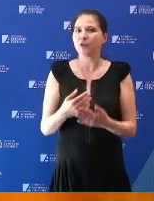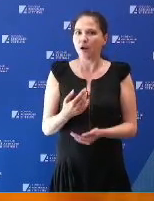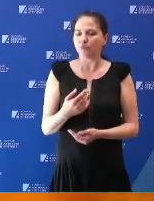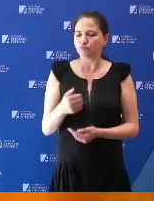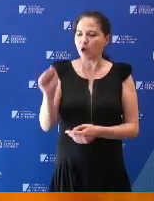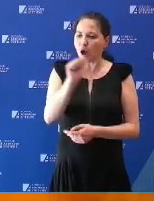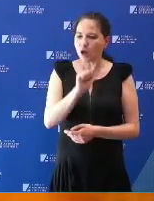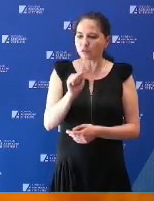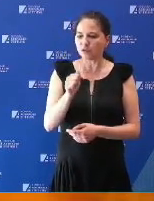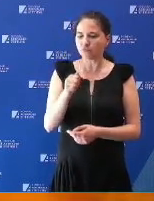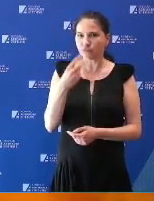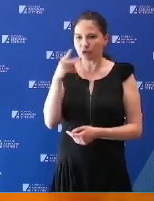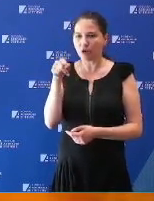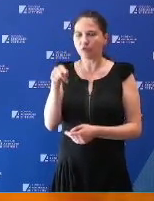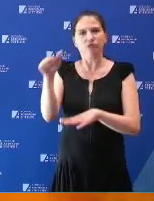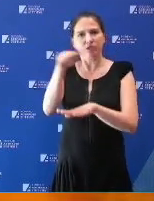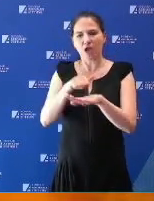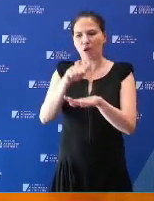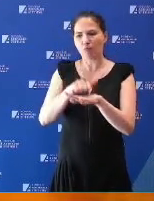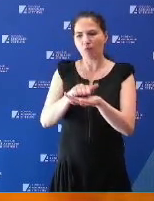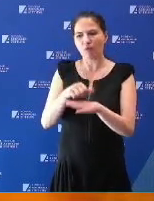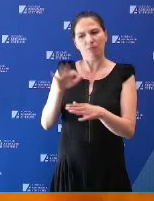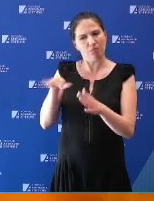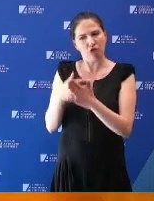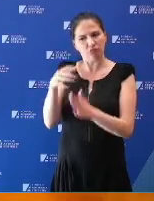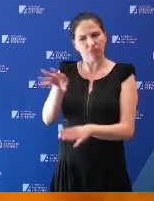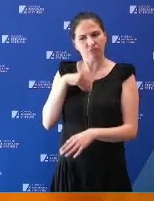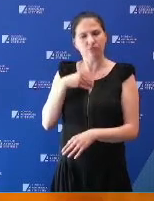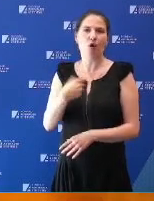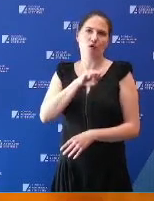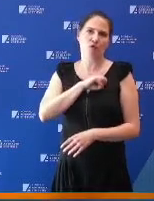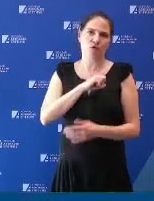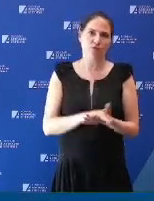insbesondere auch nach Singapur zu gucken, wenn es um Rahmenbedingungen für Innovation geht.